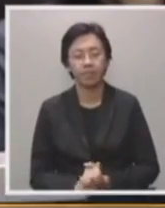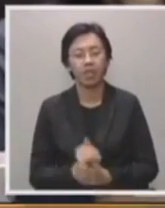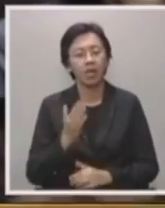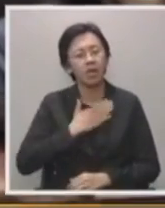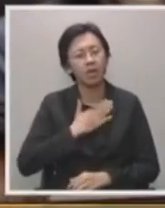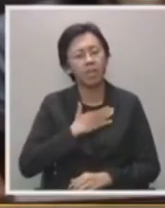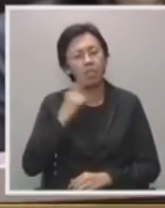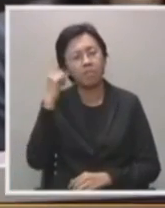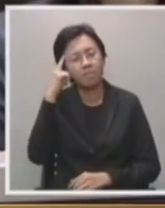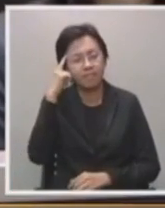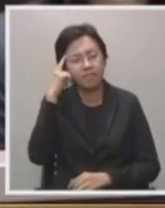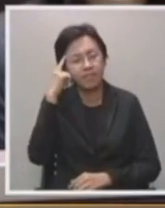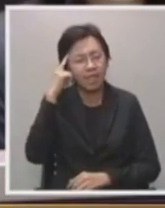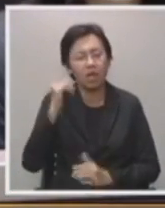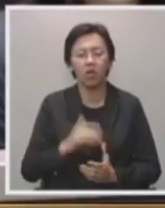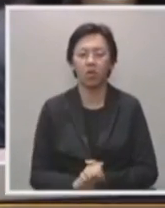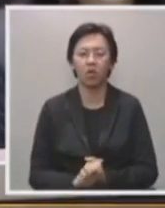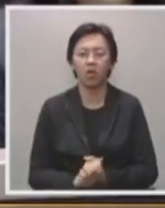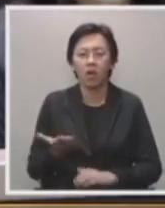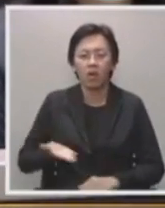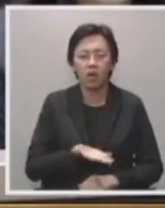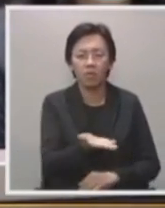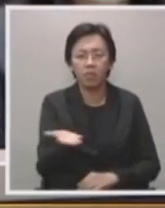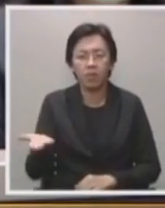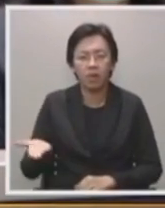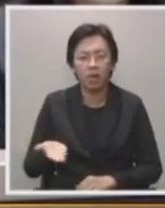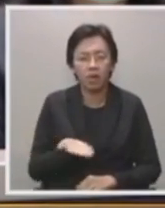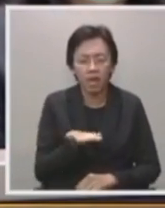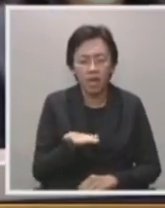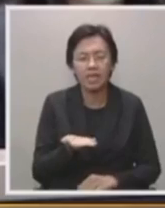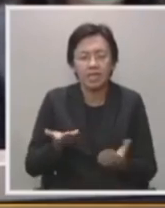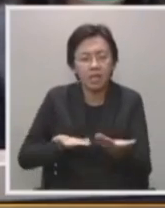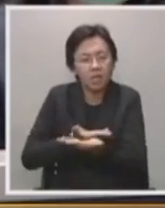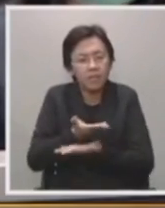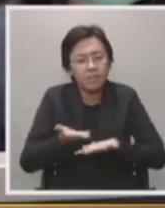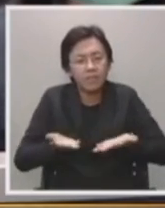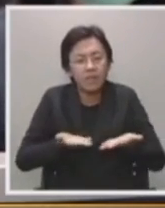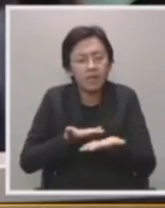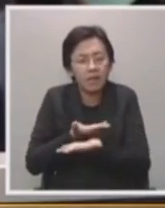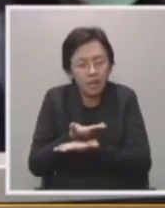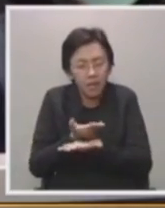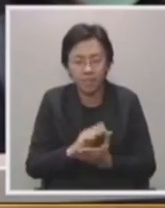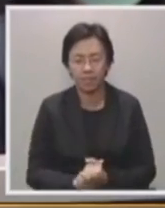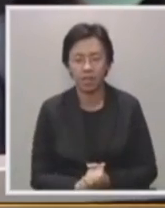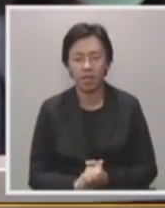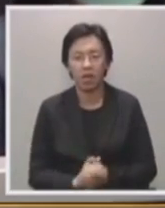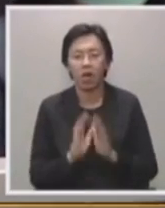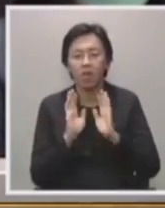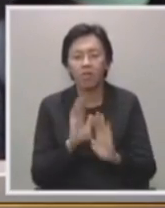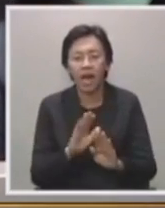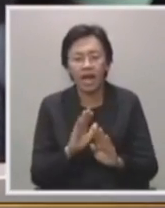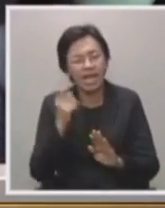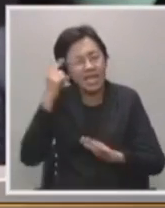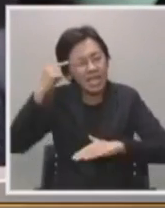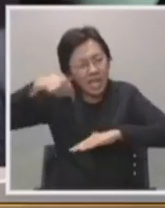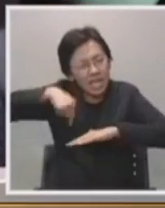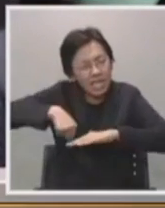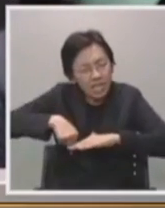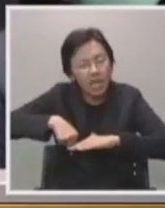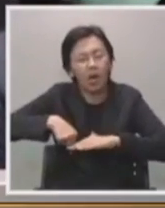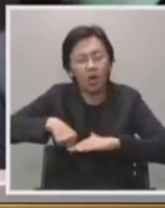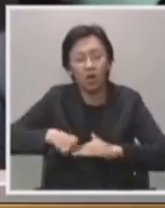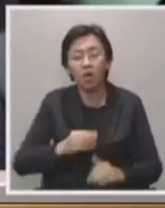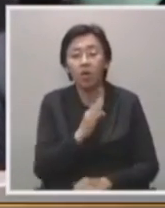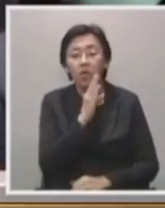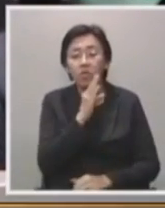ผมคิดว่าเป็นเรื่องนี้เป็นเรื่องที่เราควรจะต้องวินิจฉัยแต่ขอความกรุณาท่านประธานให้วินิจฉัยลึกไปกว่านั้นว่า